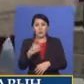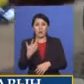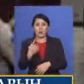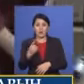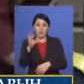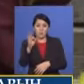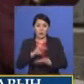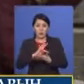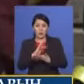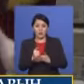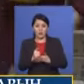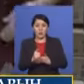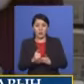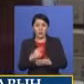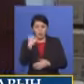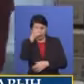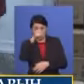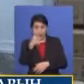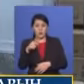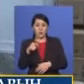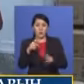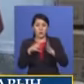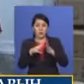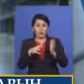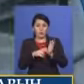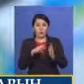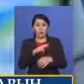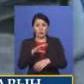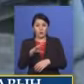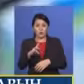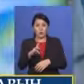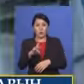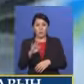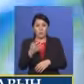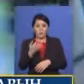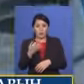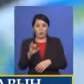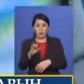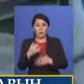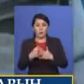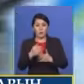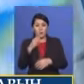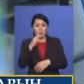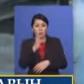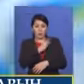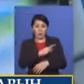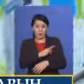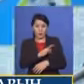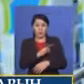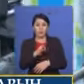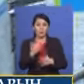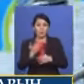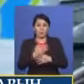қамтамасыз еткен. Жылдық сұраныс 1700 тоннаны құрайды. Бұл тапшылық Молочный союз зауытында жақын уақытта қосылатын